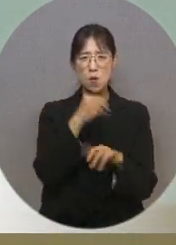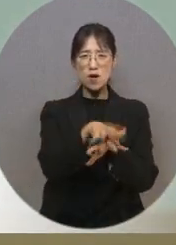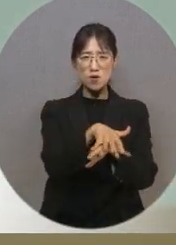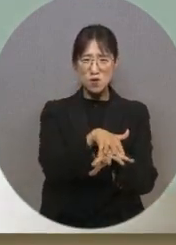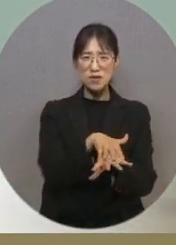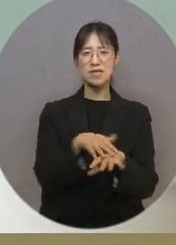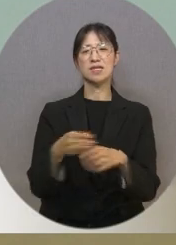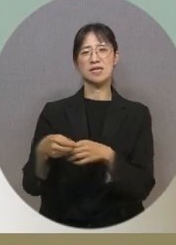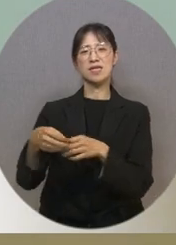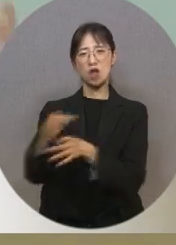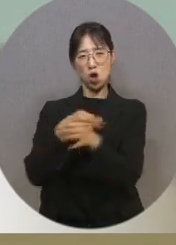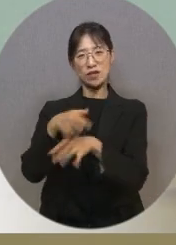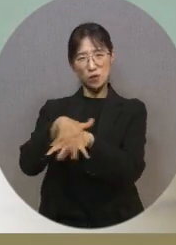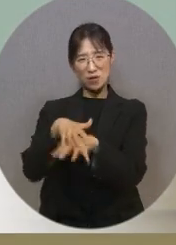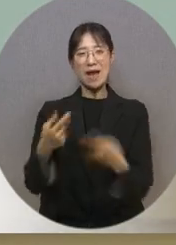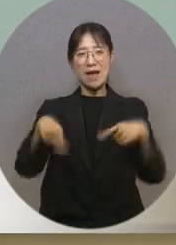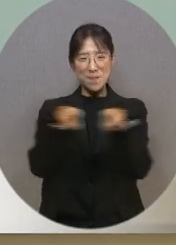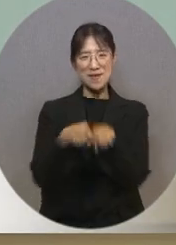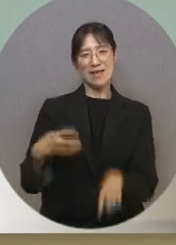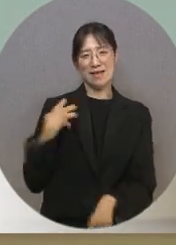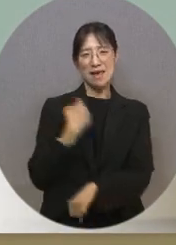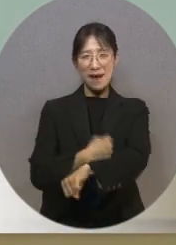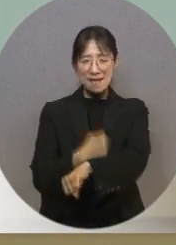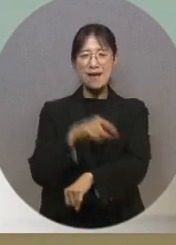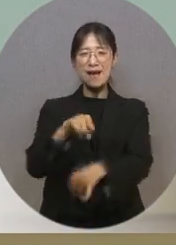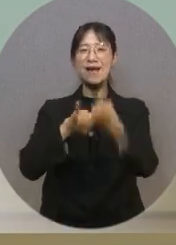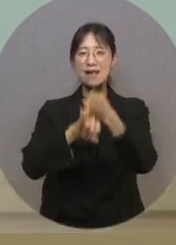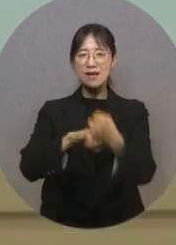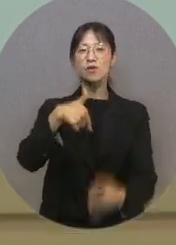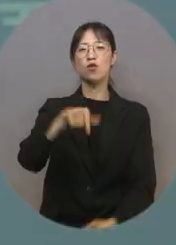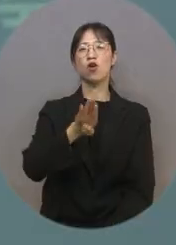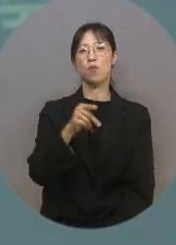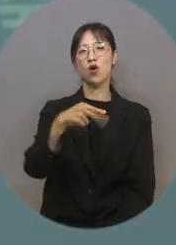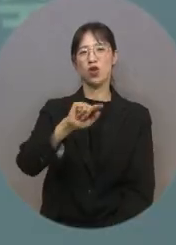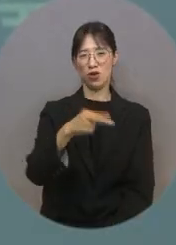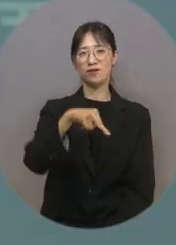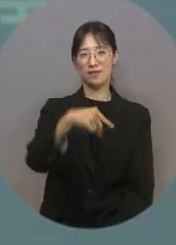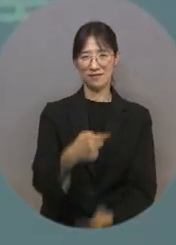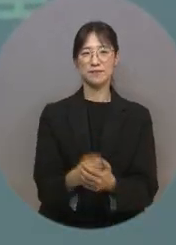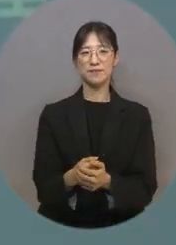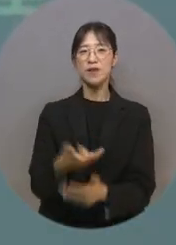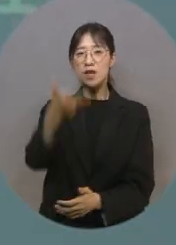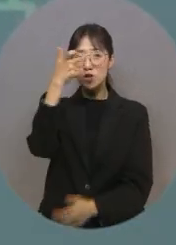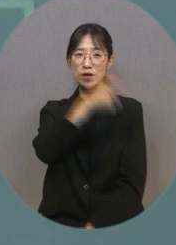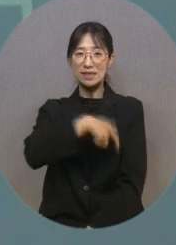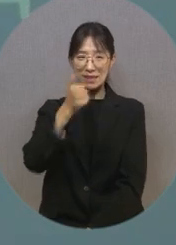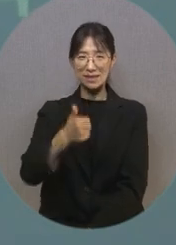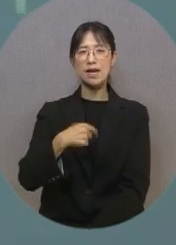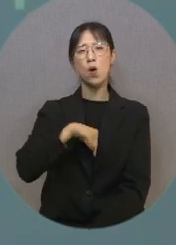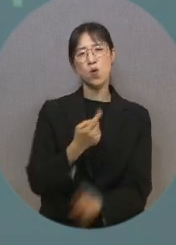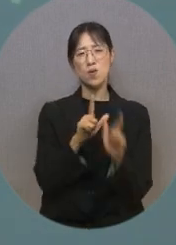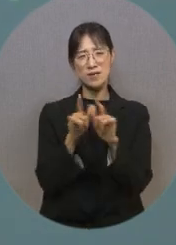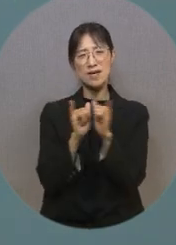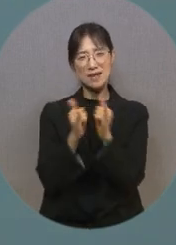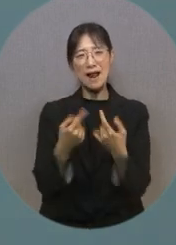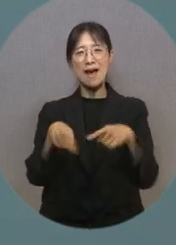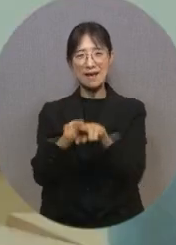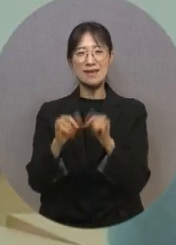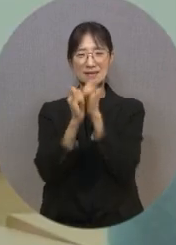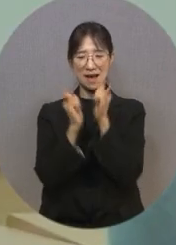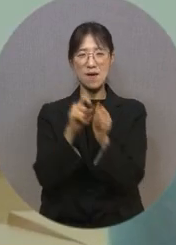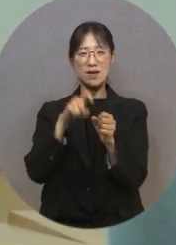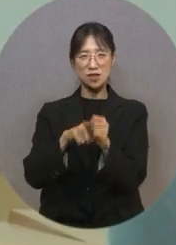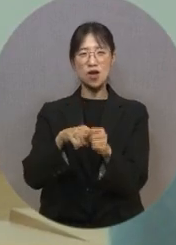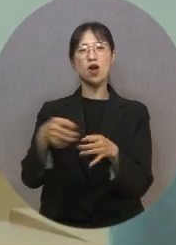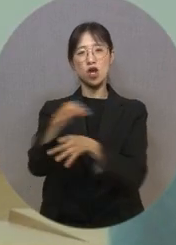함께 우리 지역의 공동으로 책임이자 이 약속을 함께 구성했습니다. 최명숙 이사장은 나홀로 세대와 함께하는 사회적